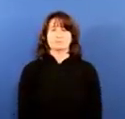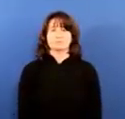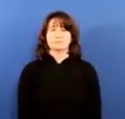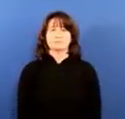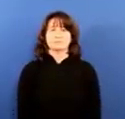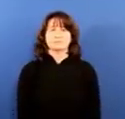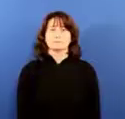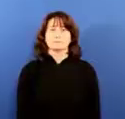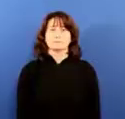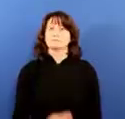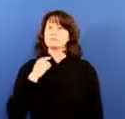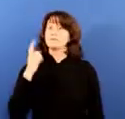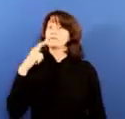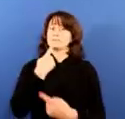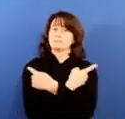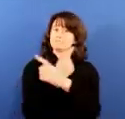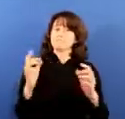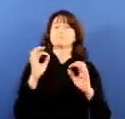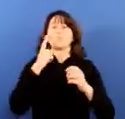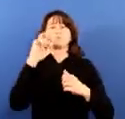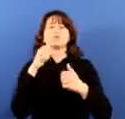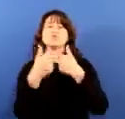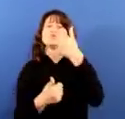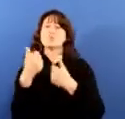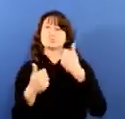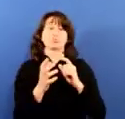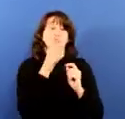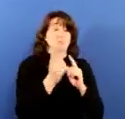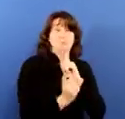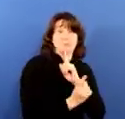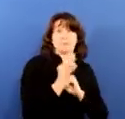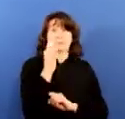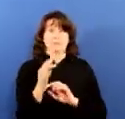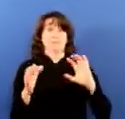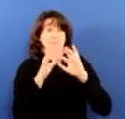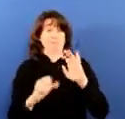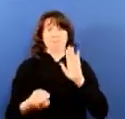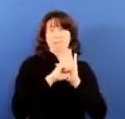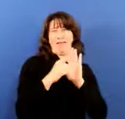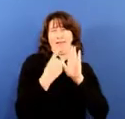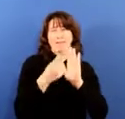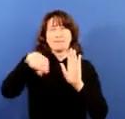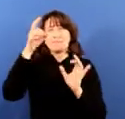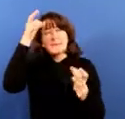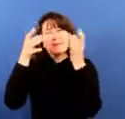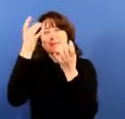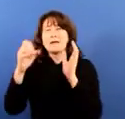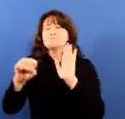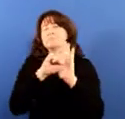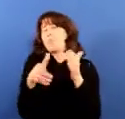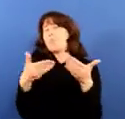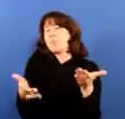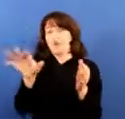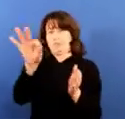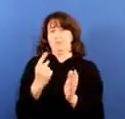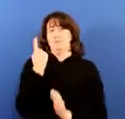du Bilbo Bizkaiak egoitza horretan jarri duen estanaren ondoan. Estan horren bitartez turismo erakartzeko osagaiak eta Bizkaiko Foru Aldundiak